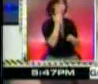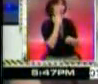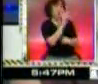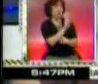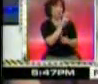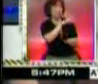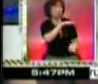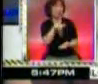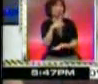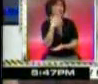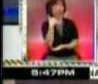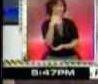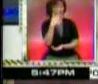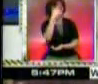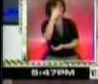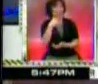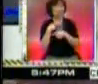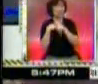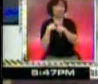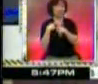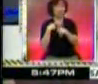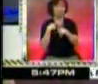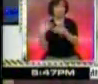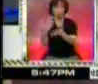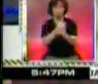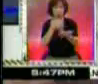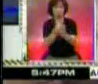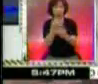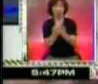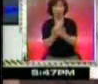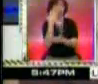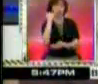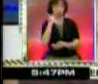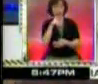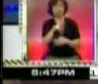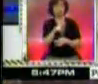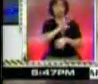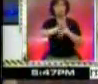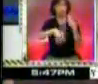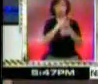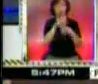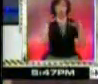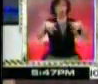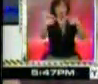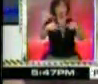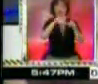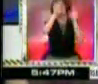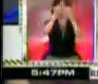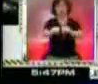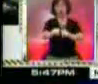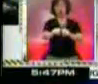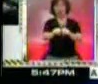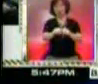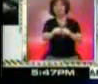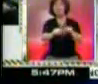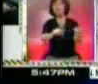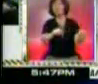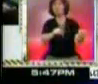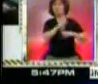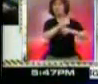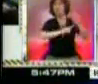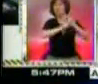lang po 6 na kaban dahil hindi po nakapag ano ng pera. Oh. Pinahuli niya po, pina ano niya. Pinasara. Siya po